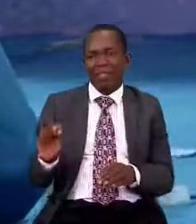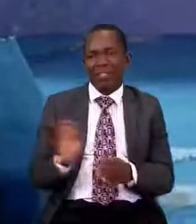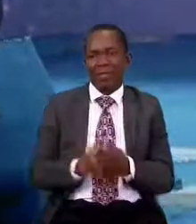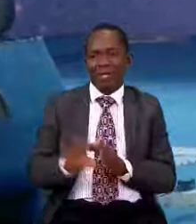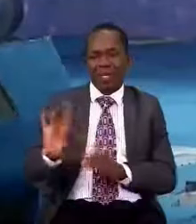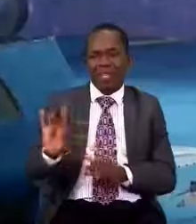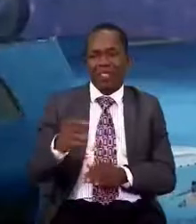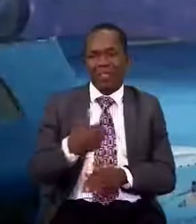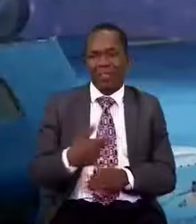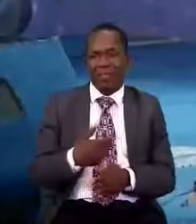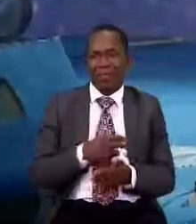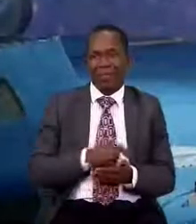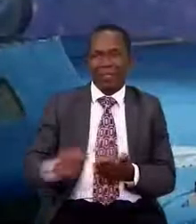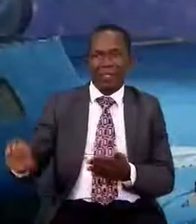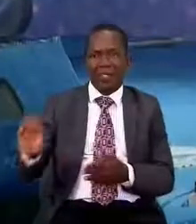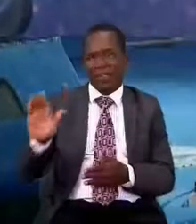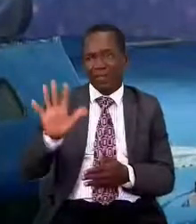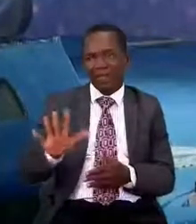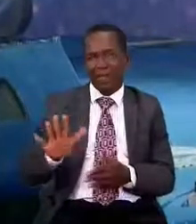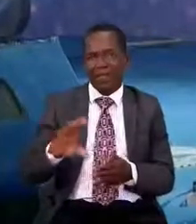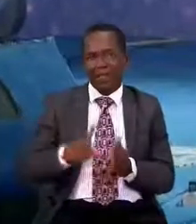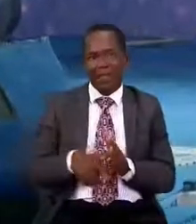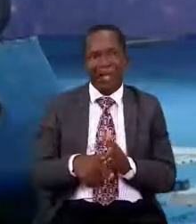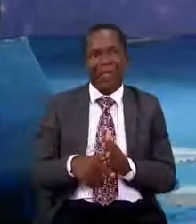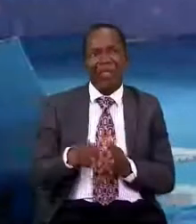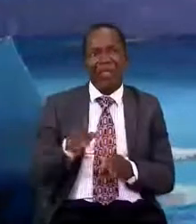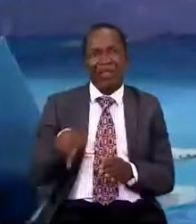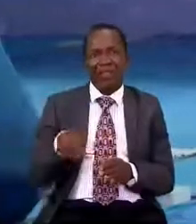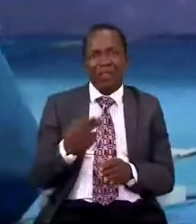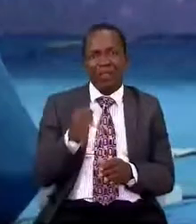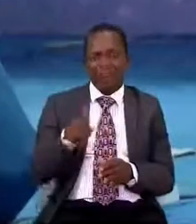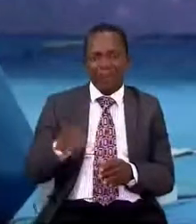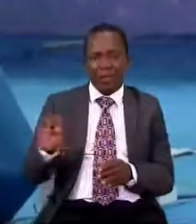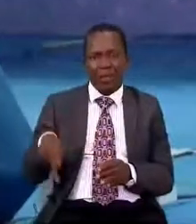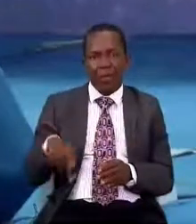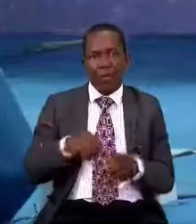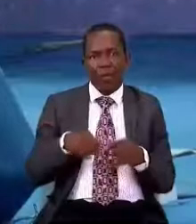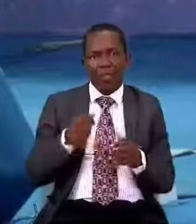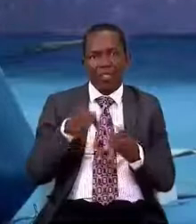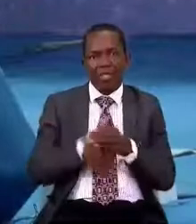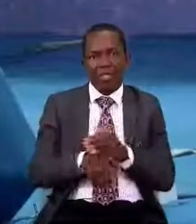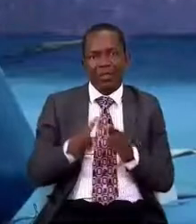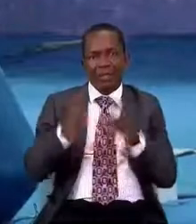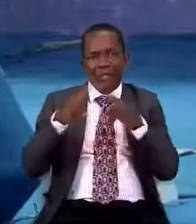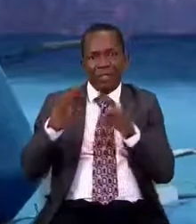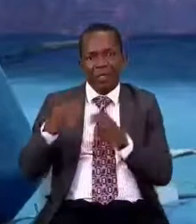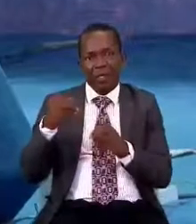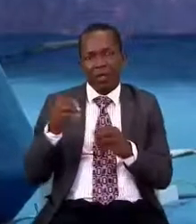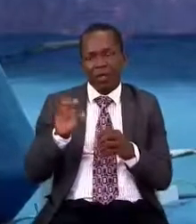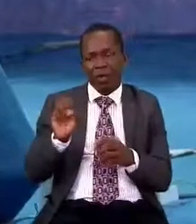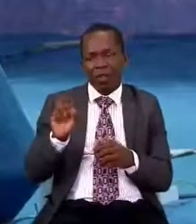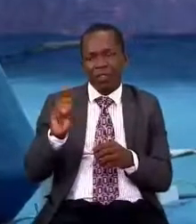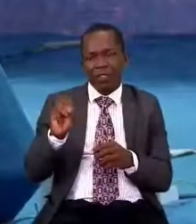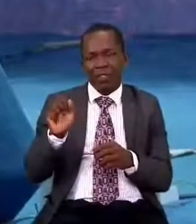Philippe étant descendu dans la ville de Samarie, il prêcha le Christ. C'est ce que nous faisons. Au lieu